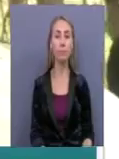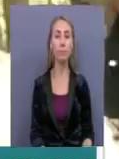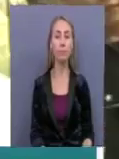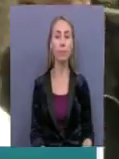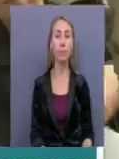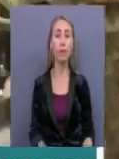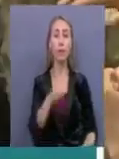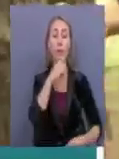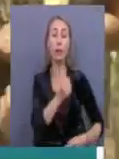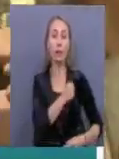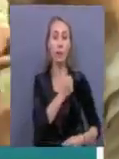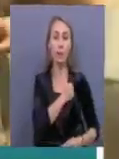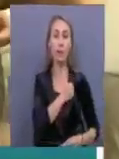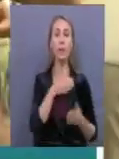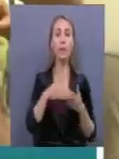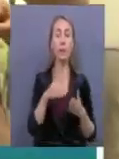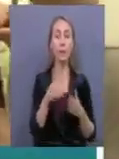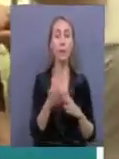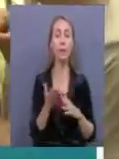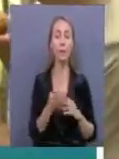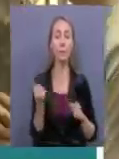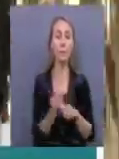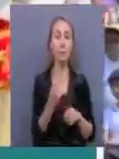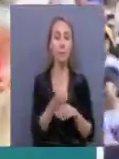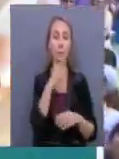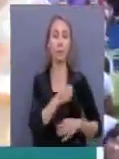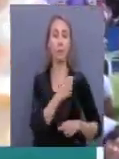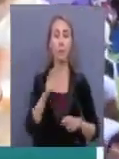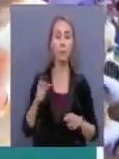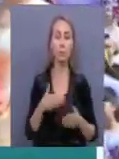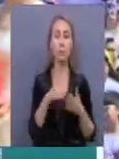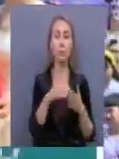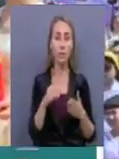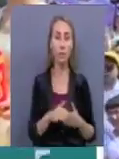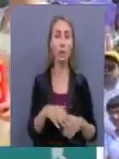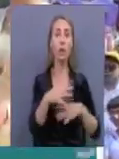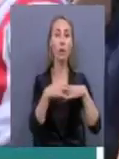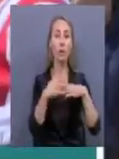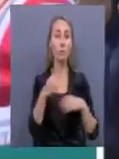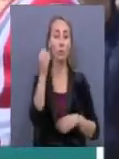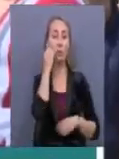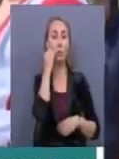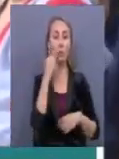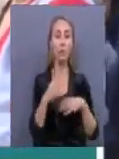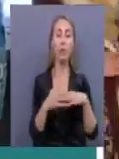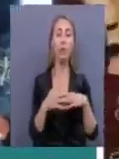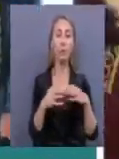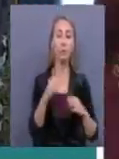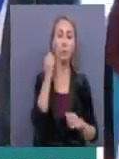атты қысқаметражды фильмнің түсірілімі басталды. Қазақ күресінен өткен облыстық сайыста Ақмола барысы